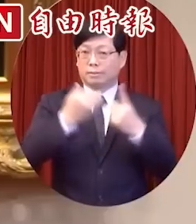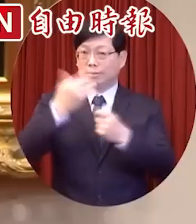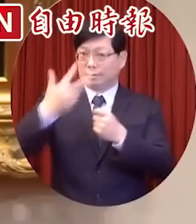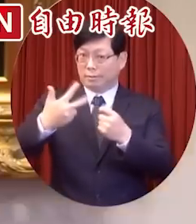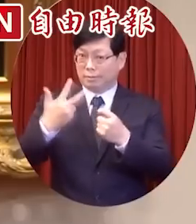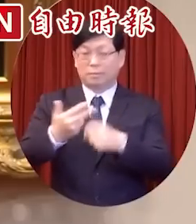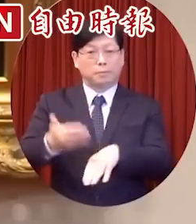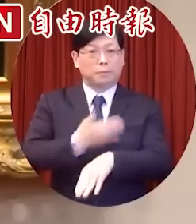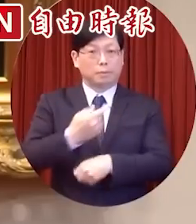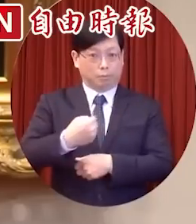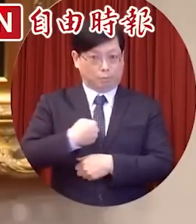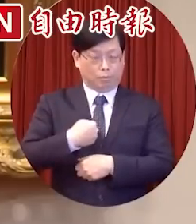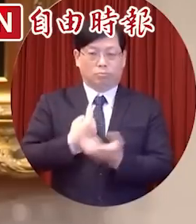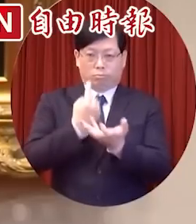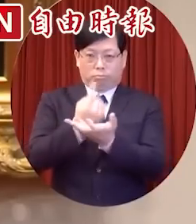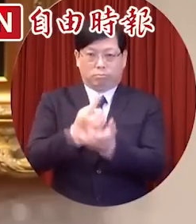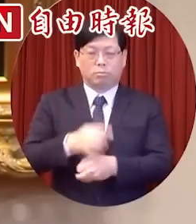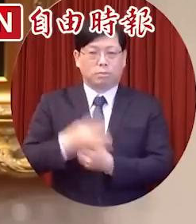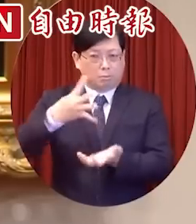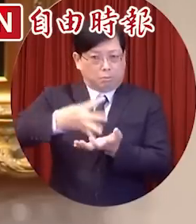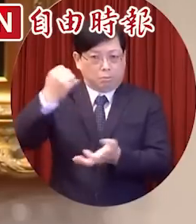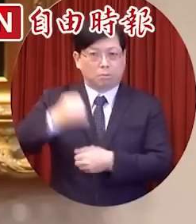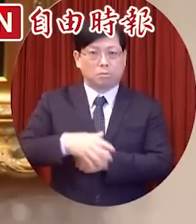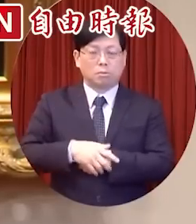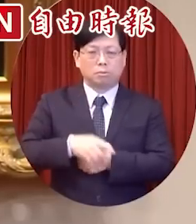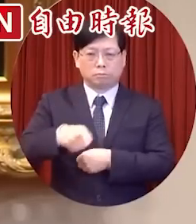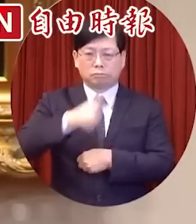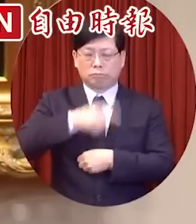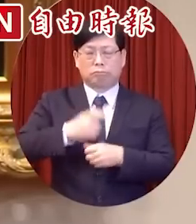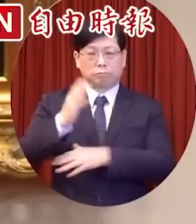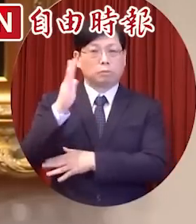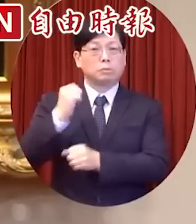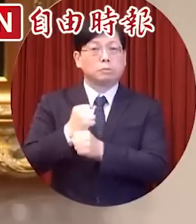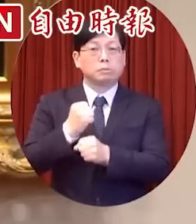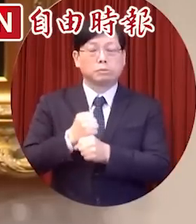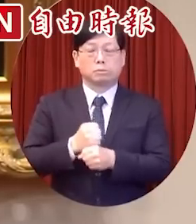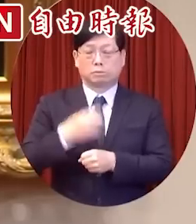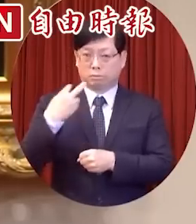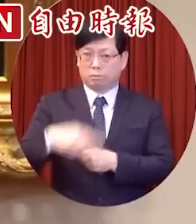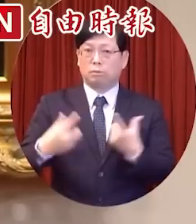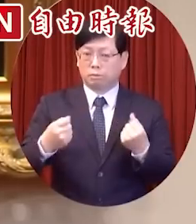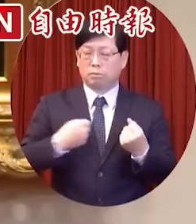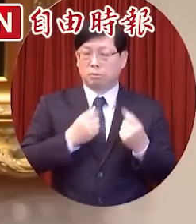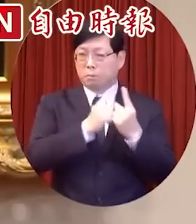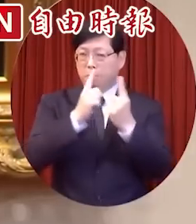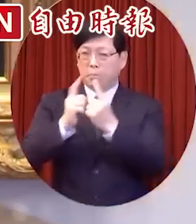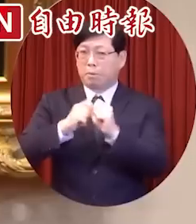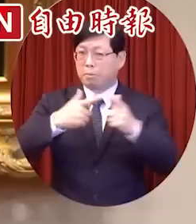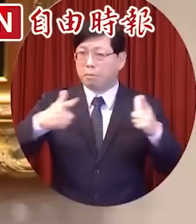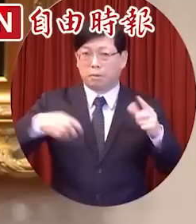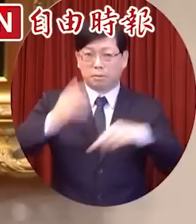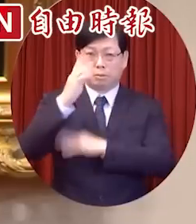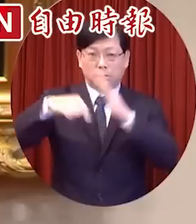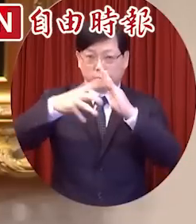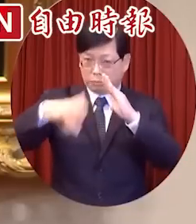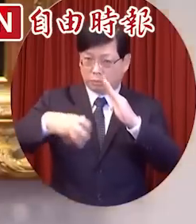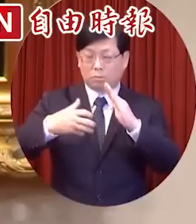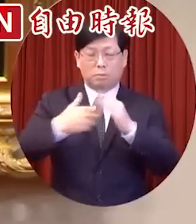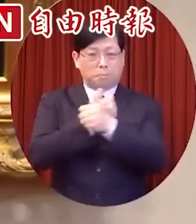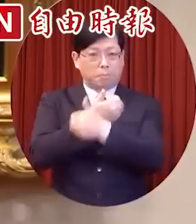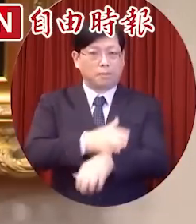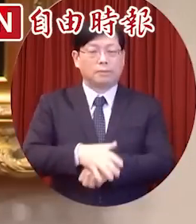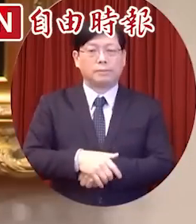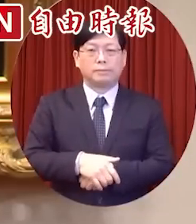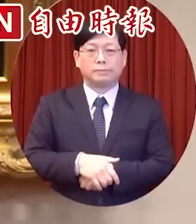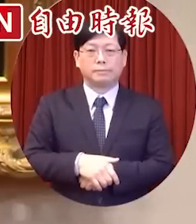始参加了数次的公职工作，我也经历了跟很多位行政院长共事的这样的